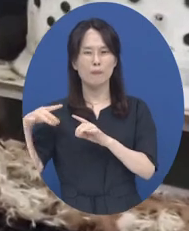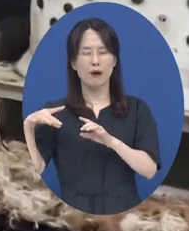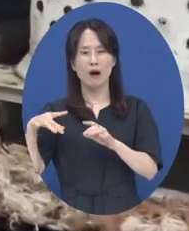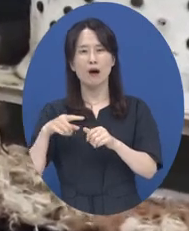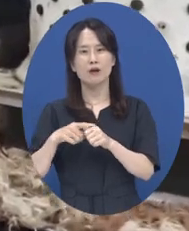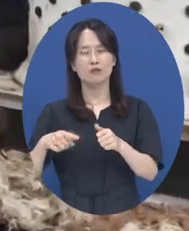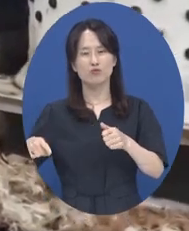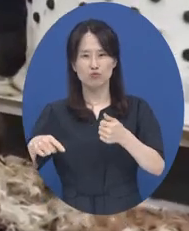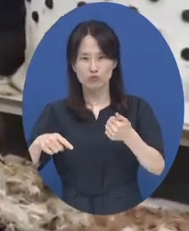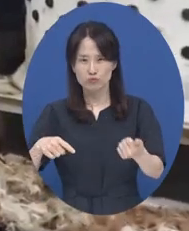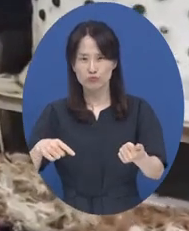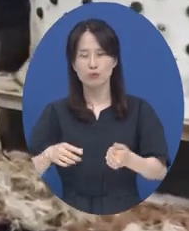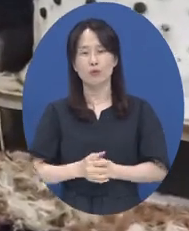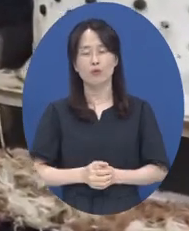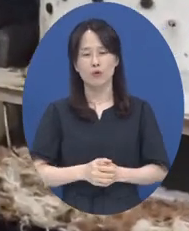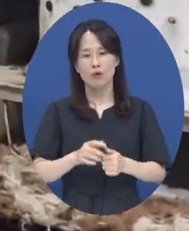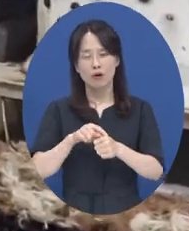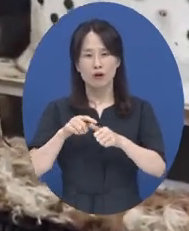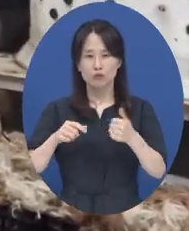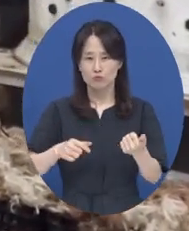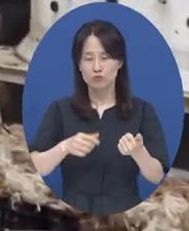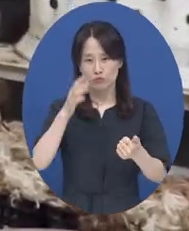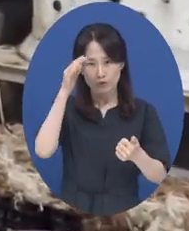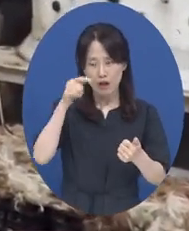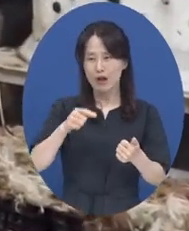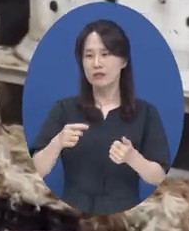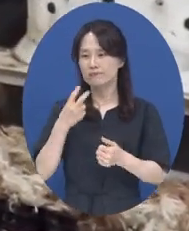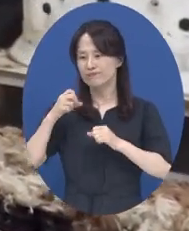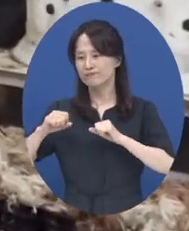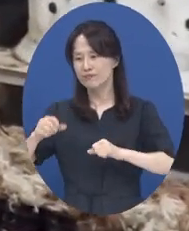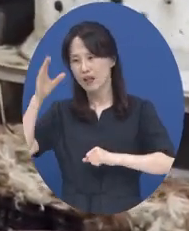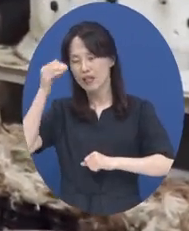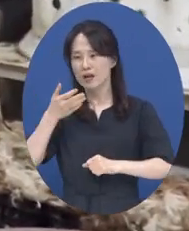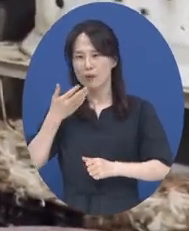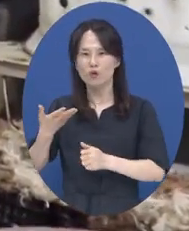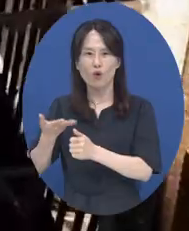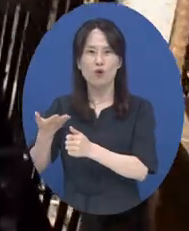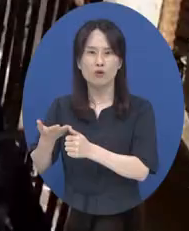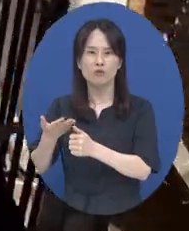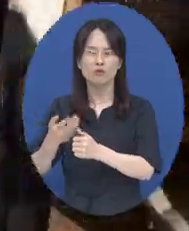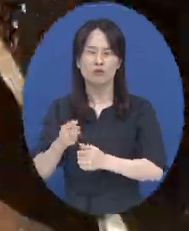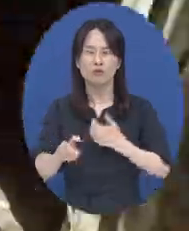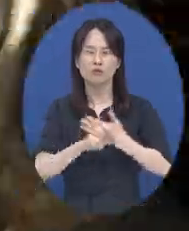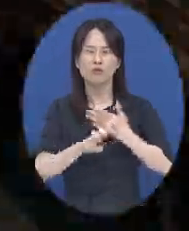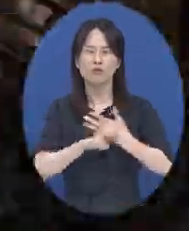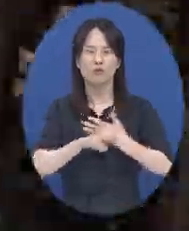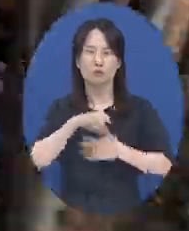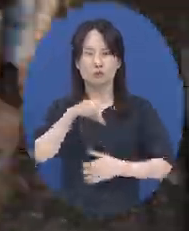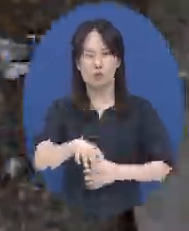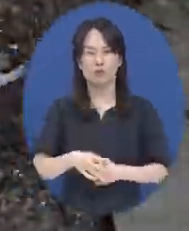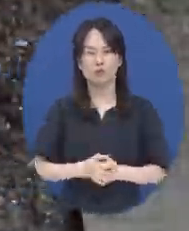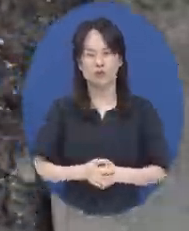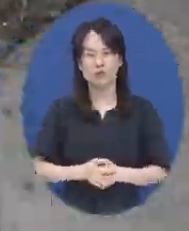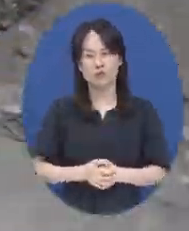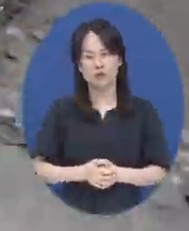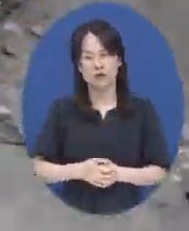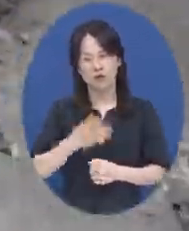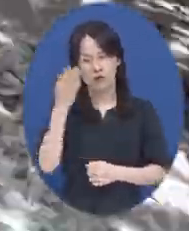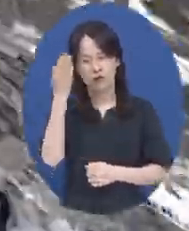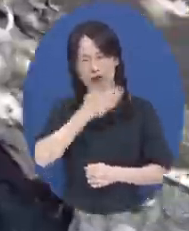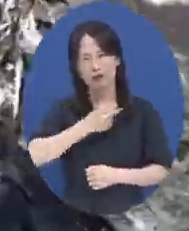그렇게도 사랑 개들을 살아있는 개들에게 뭐 겨운 불법 개도 설정입니다 한눈에 봐도 엉망인 위생